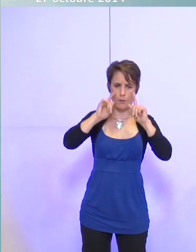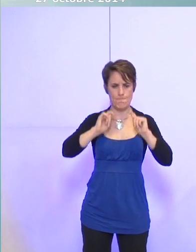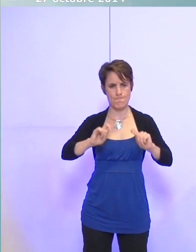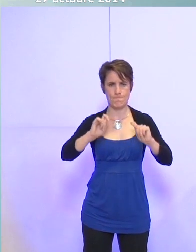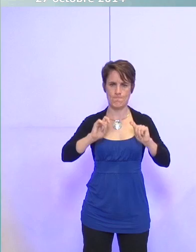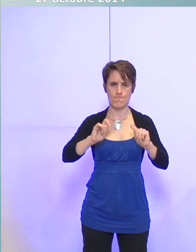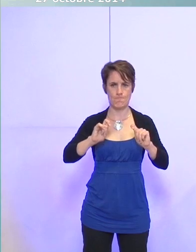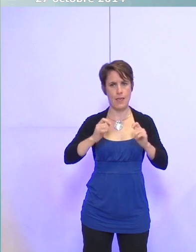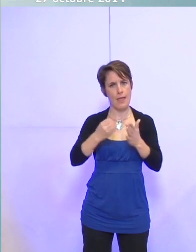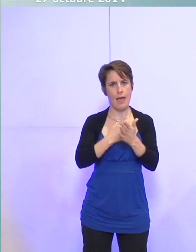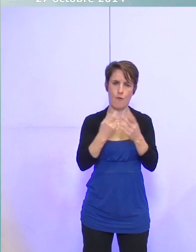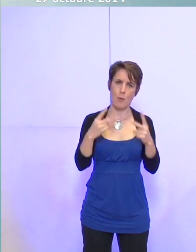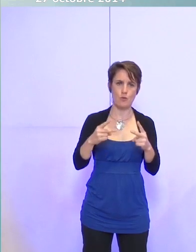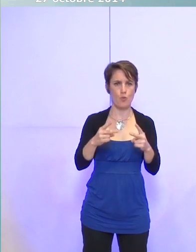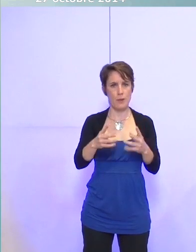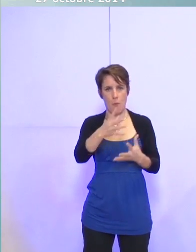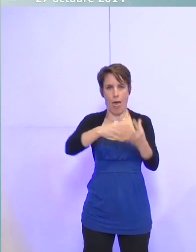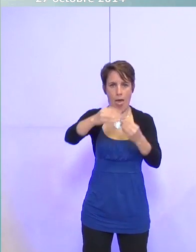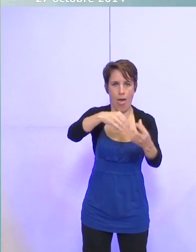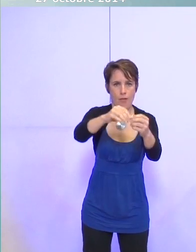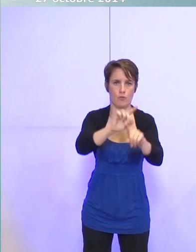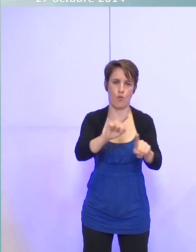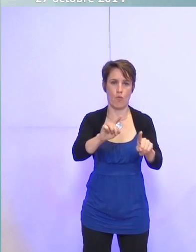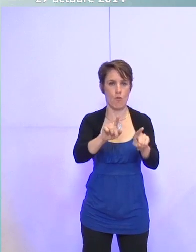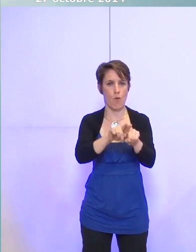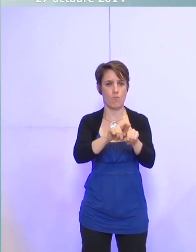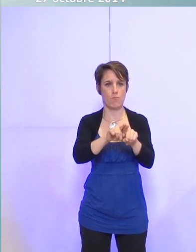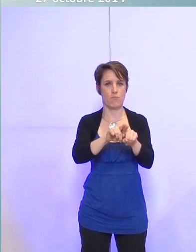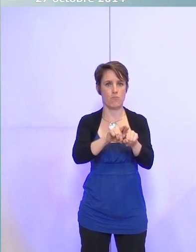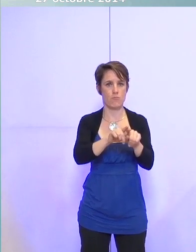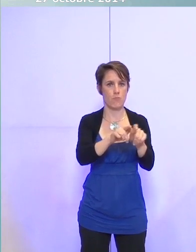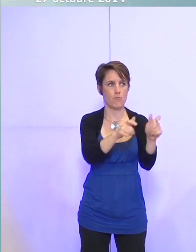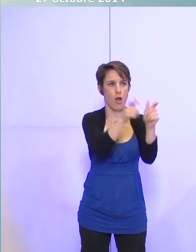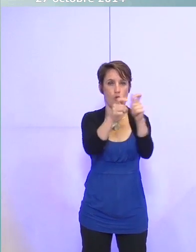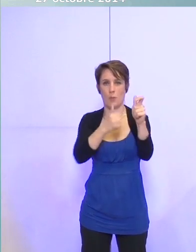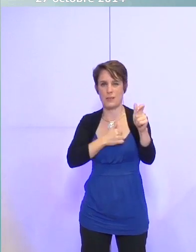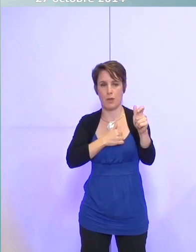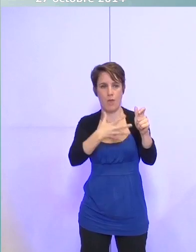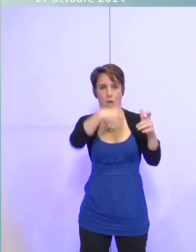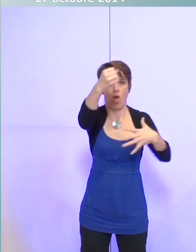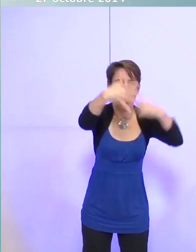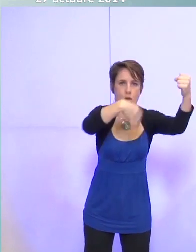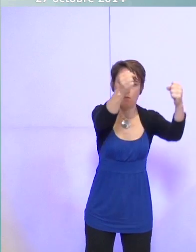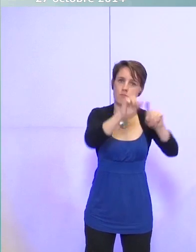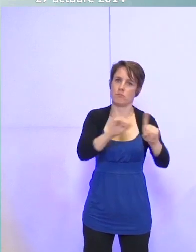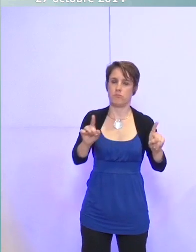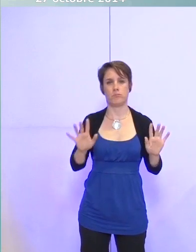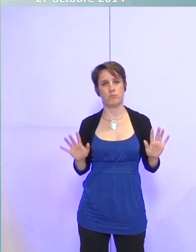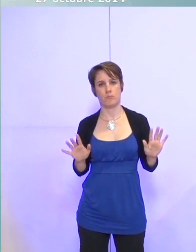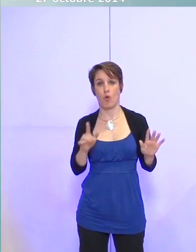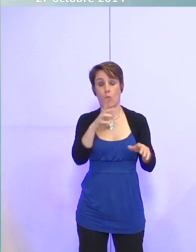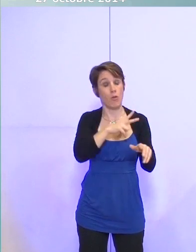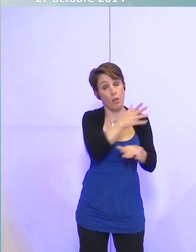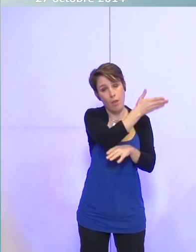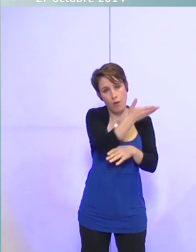l'utilisation potentielle des données publiques et à leur marchandisation par des tiers qui, eux, ne s'embarrasseraient pas de problèmes éthiques